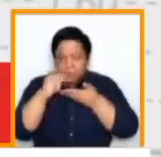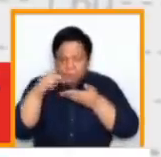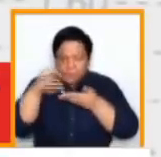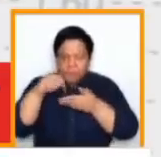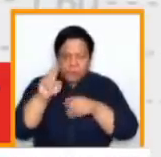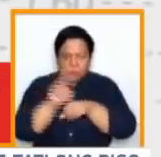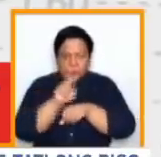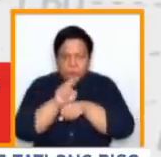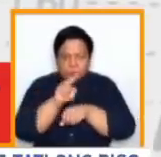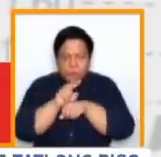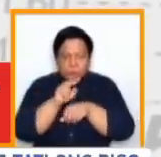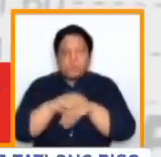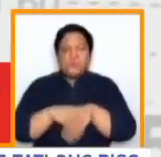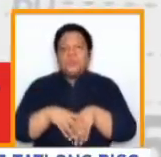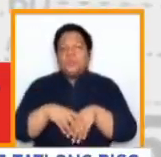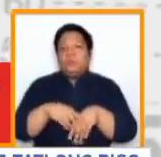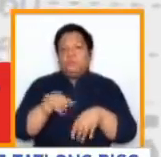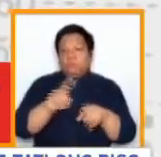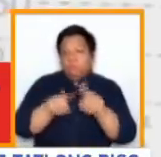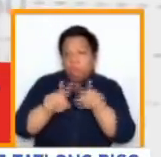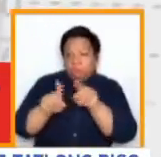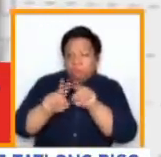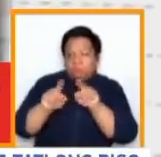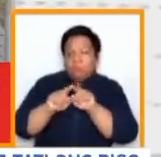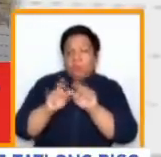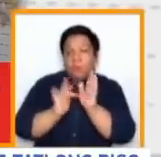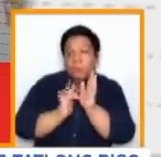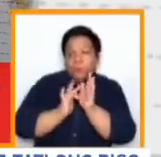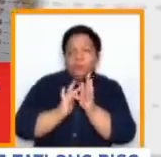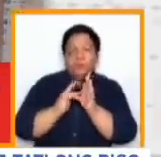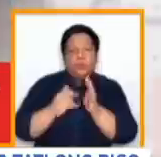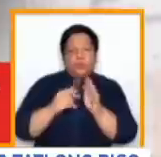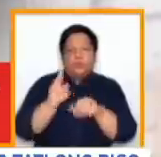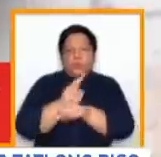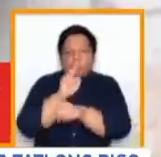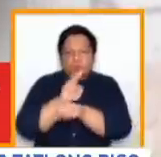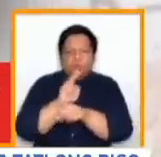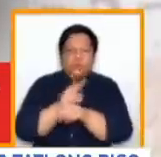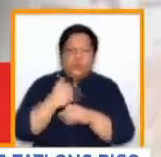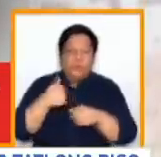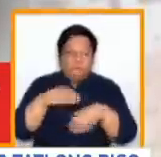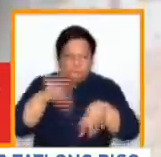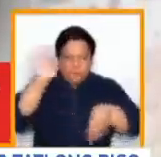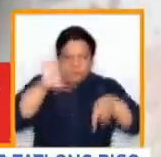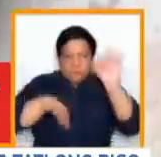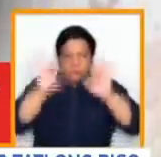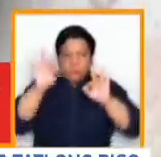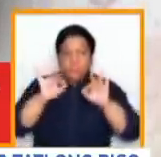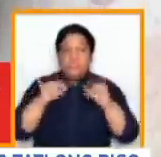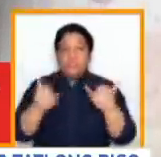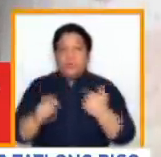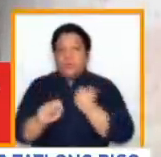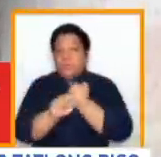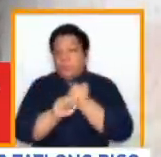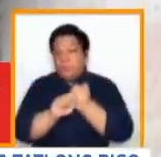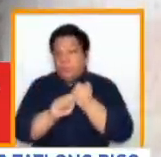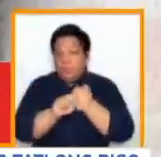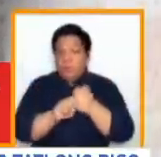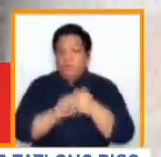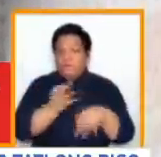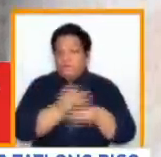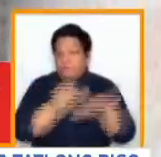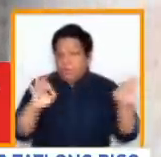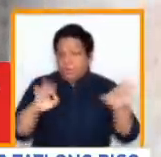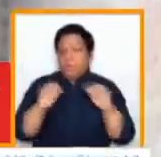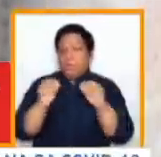kwarto ang ilang gamot na posibleng antidepressant. Pinalaya muna ng provincial prosecutor si Ongpin habang isinasagawa ang